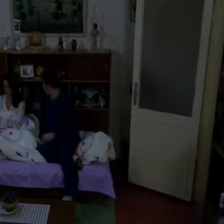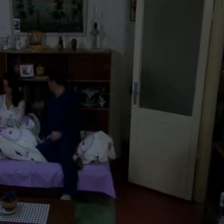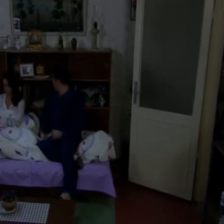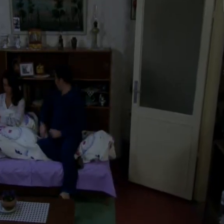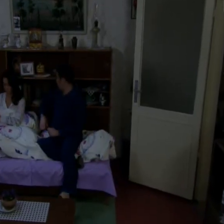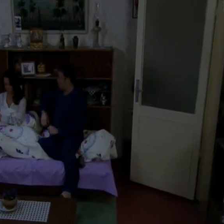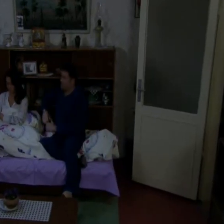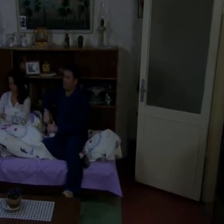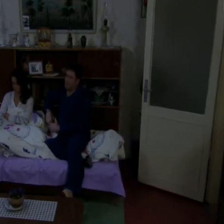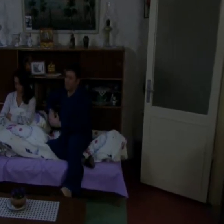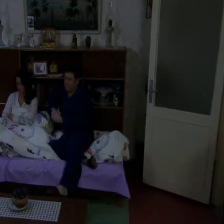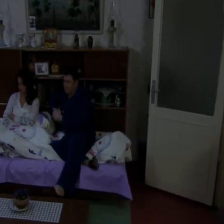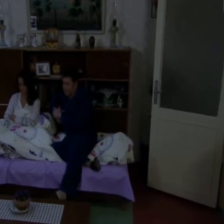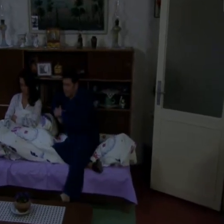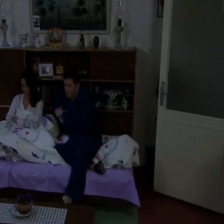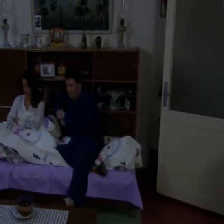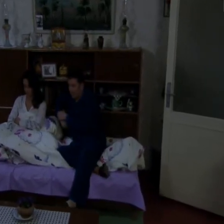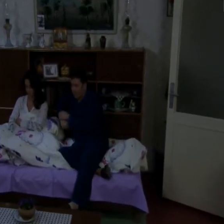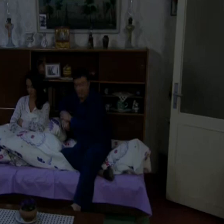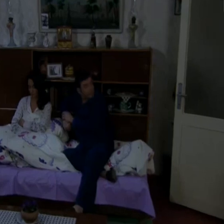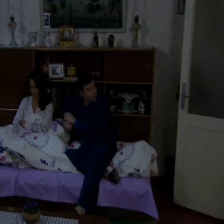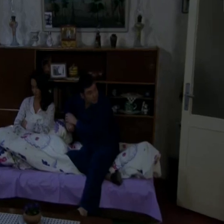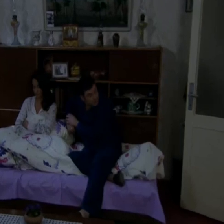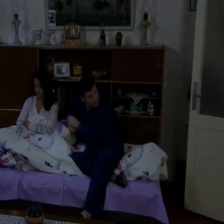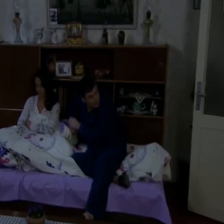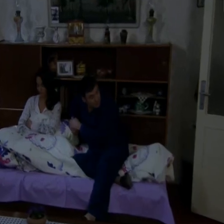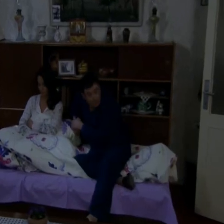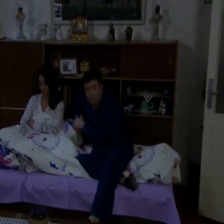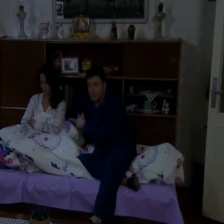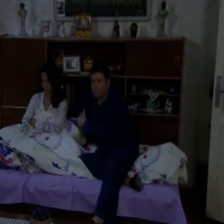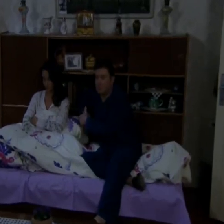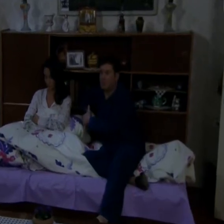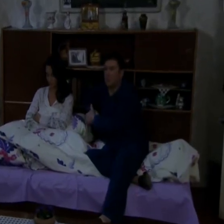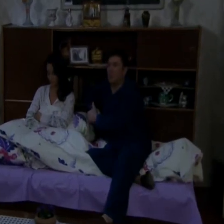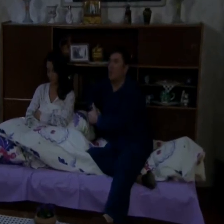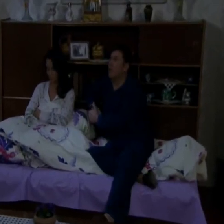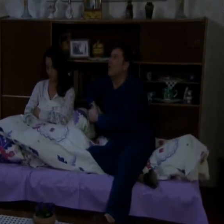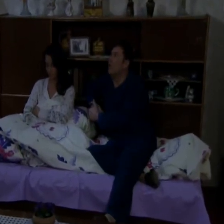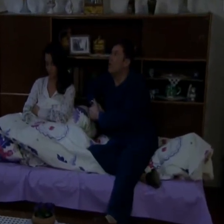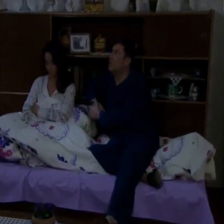oturdu ama oturduğu yerden gelen giden var mı diye temkinle bakmayı da ihmal etmedi.